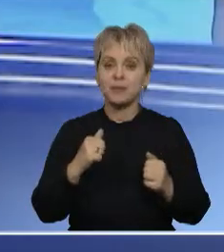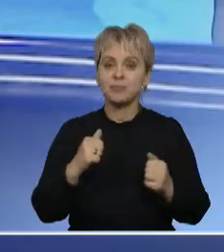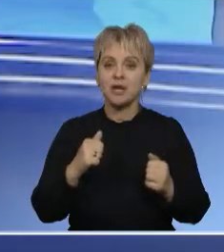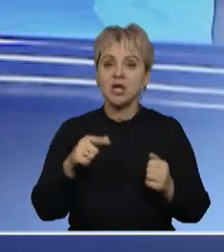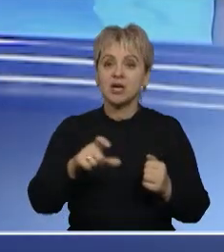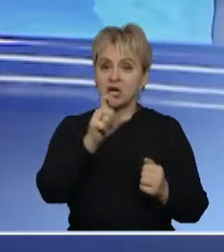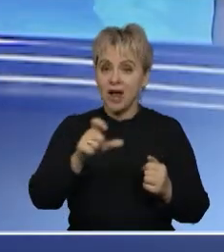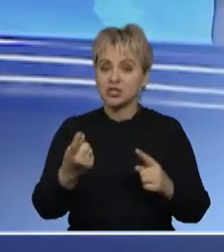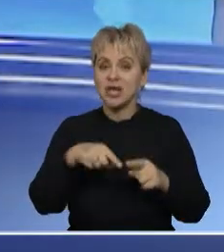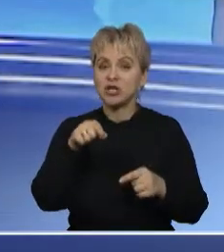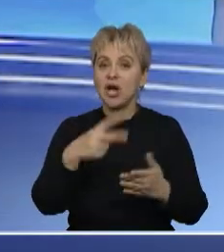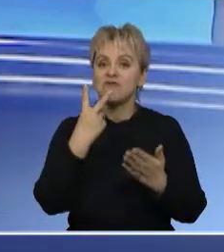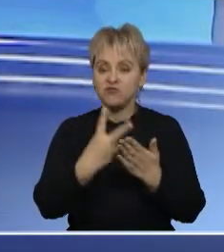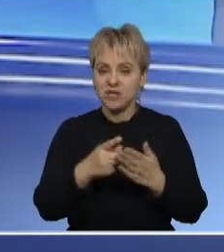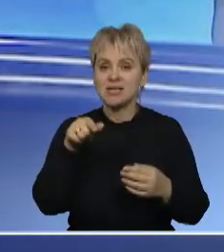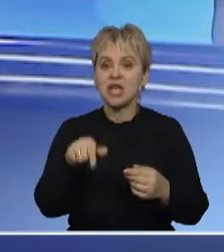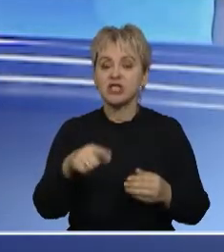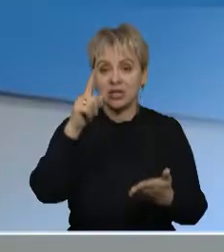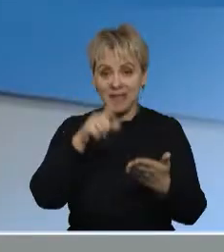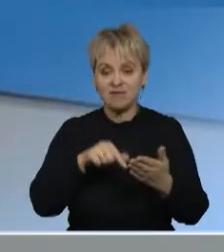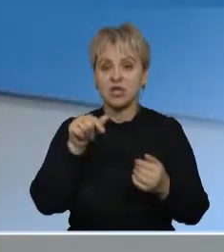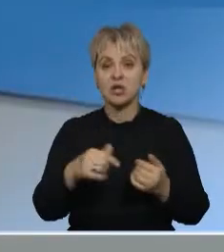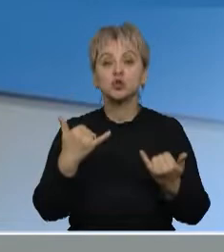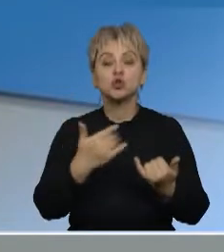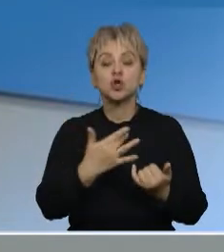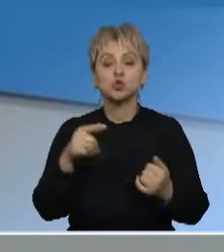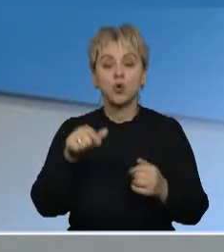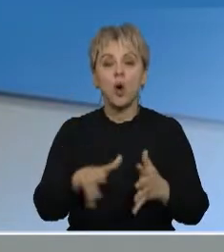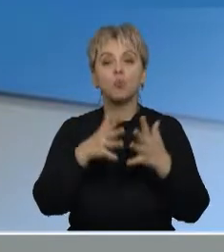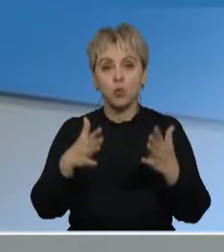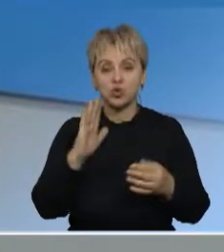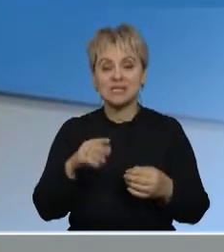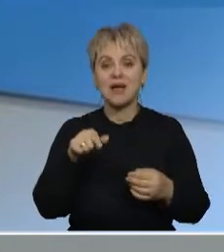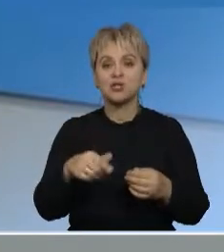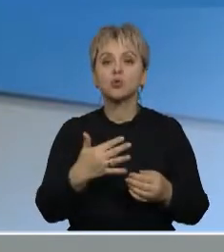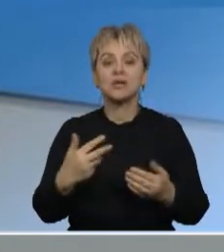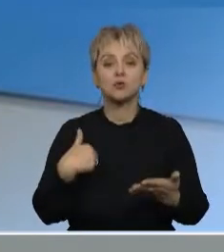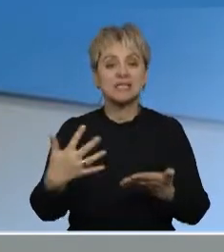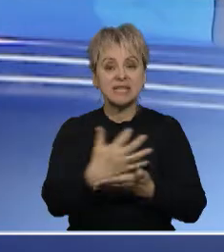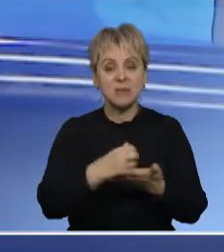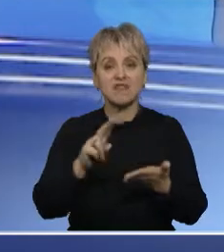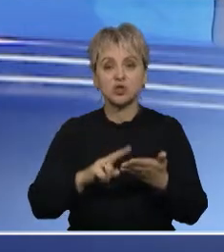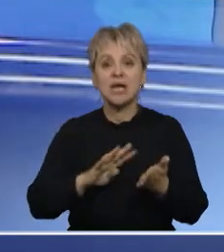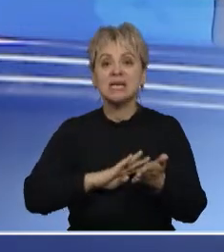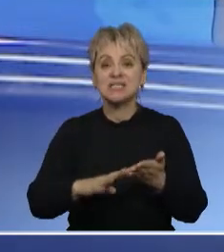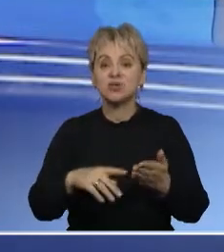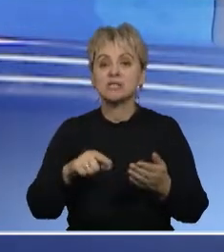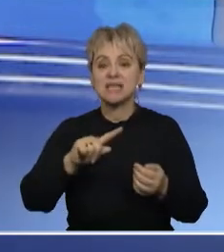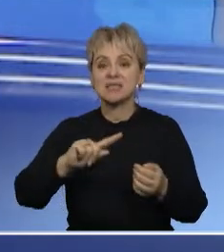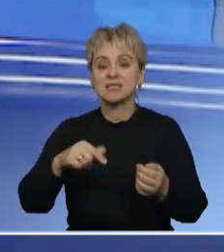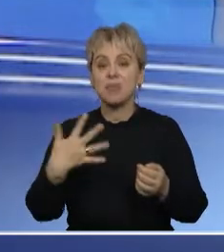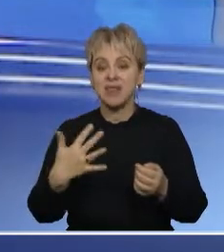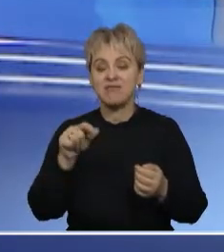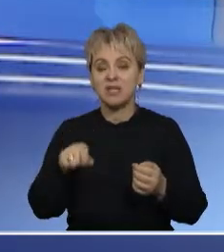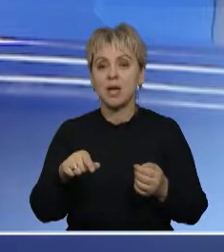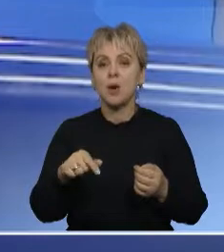что граждане этой сети ее видят, и они ей уже доверяют. То сейчас сколько? 91% у нас собираемость взносов? 90,5%, если быть